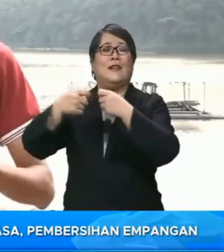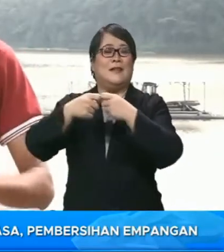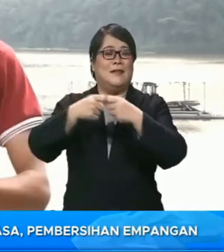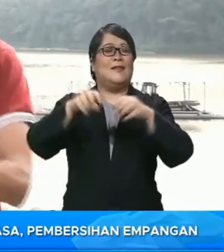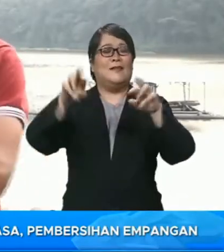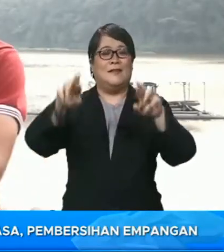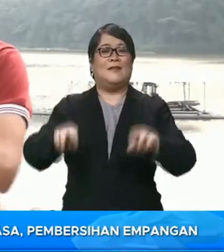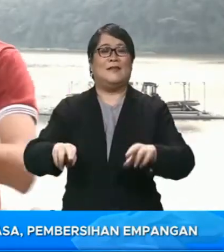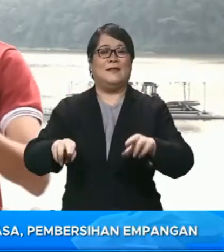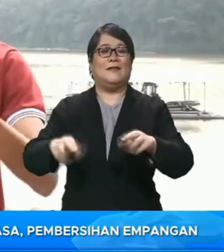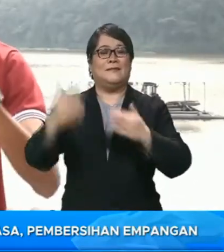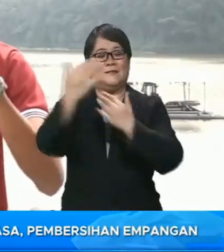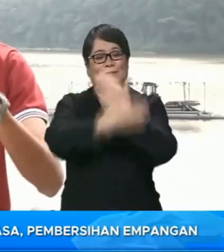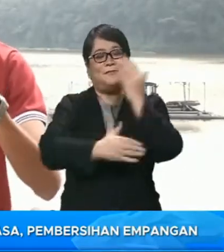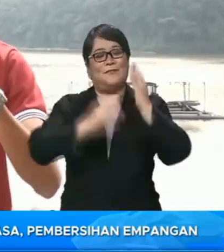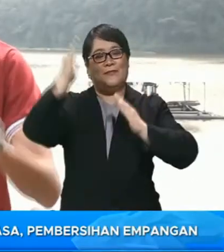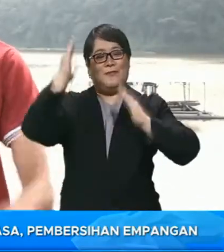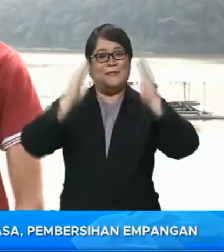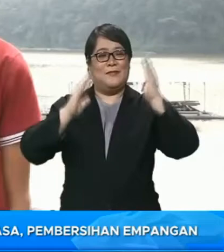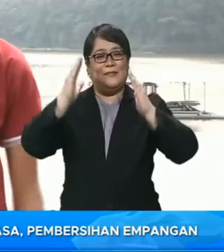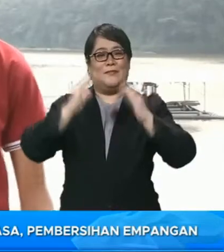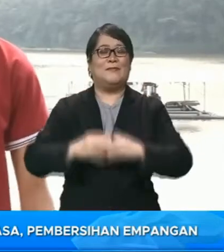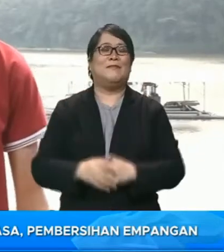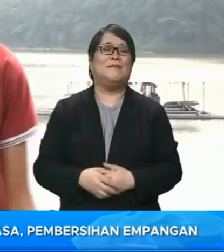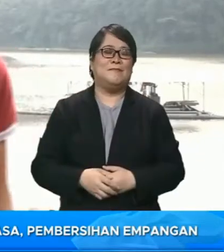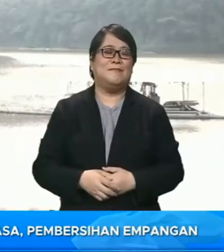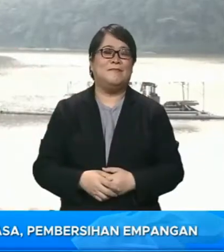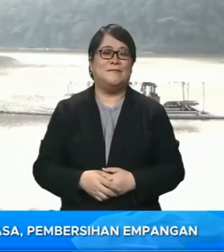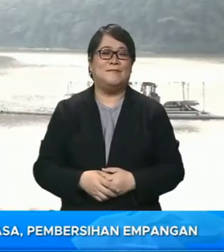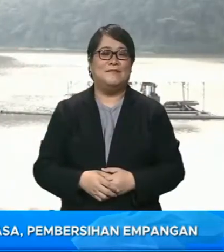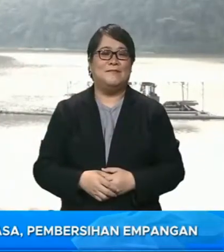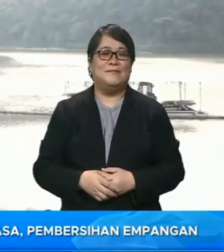kepada rakyat di seluruh Malaysia dengan aman dan selesa.